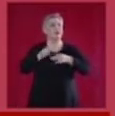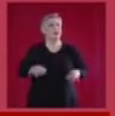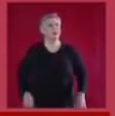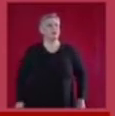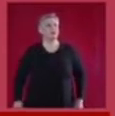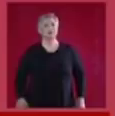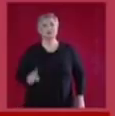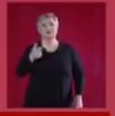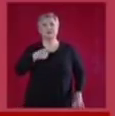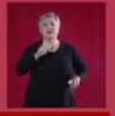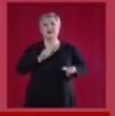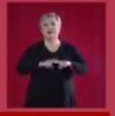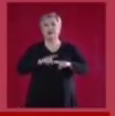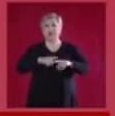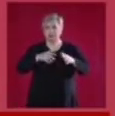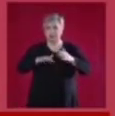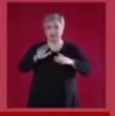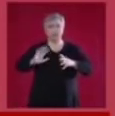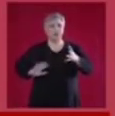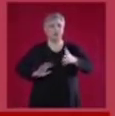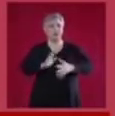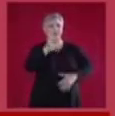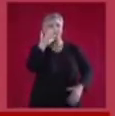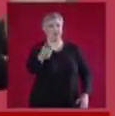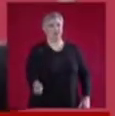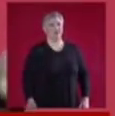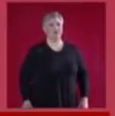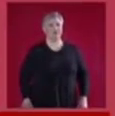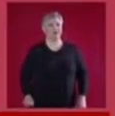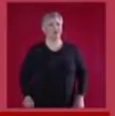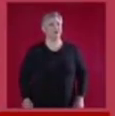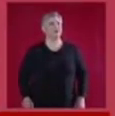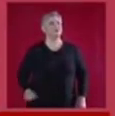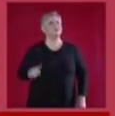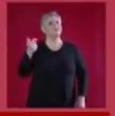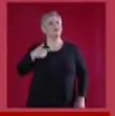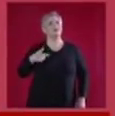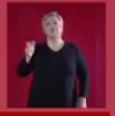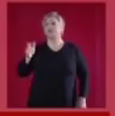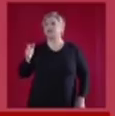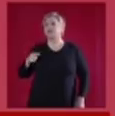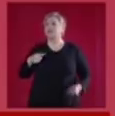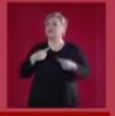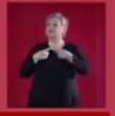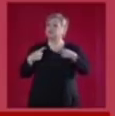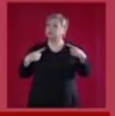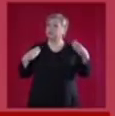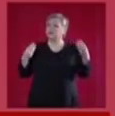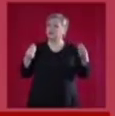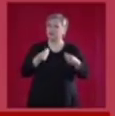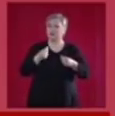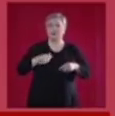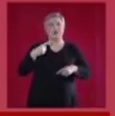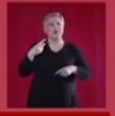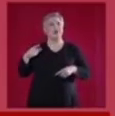δημιουργίας και της συλλογικής προόδου είναι οι διαφορετικές διαδρομές είναι οι προσωπικές ιστορίες